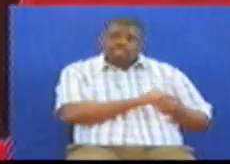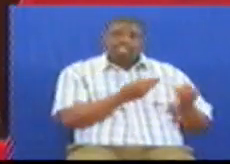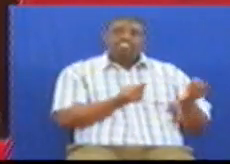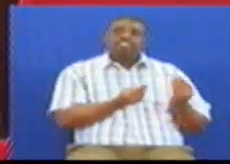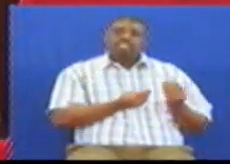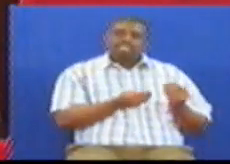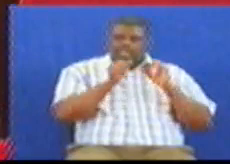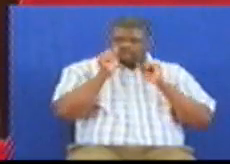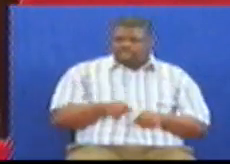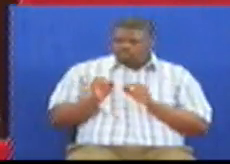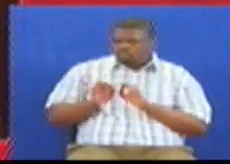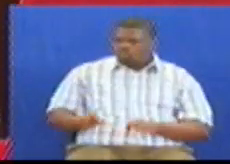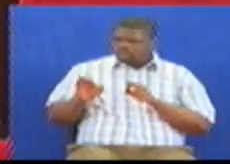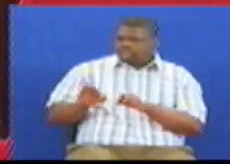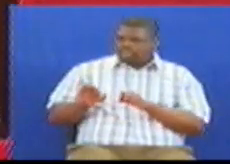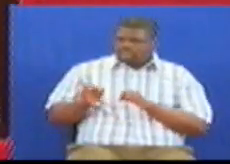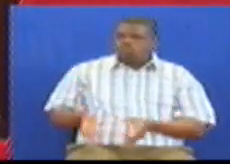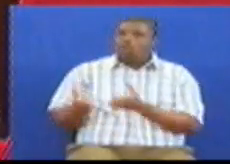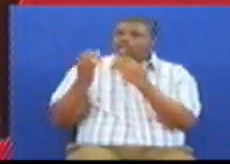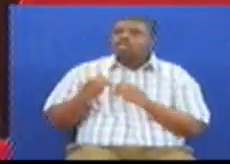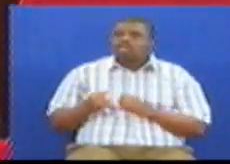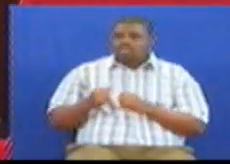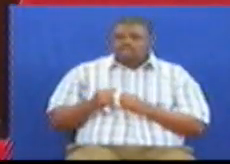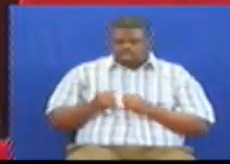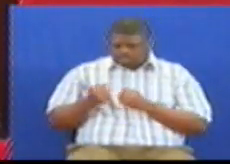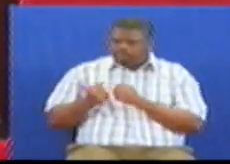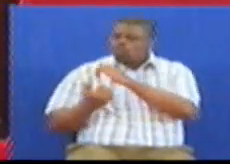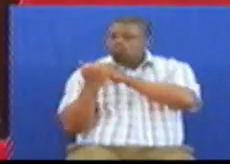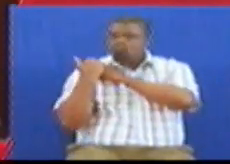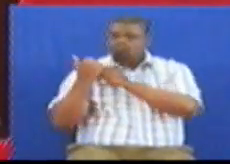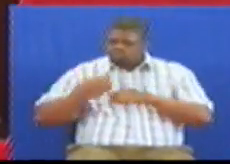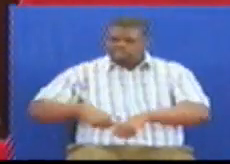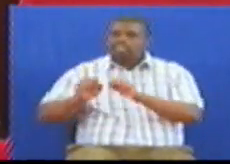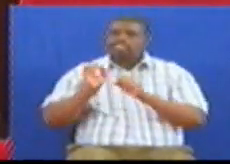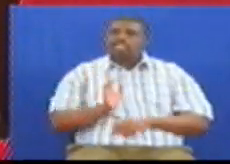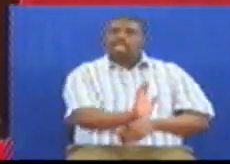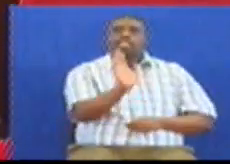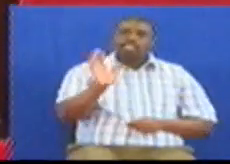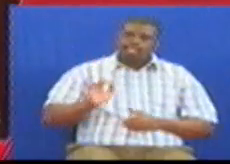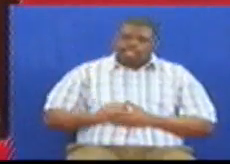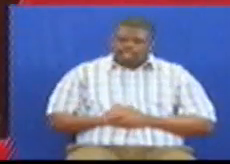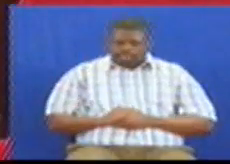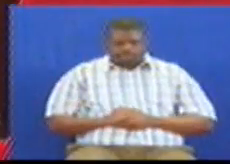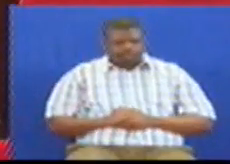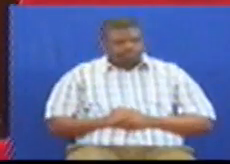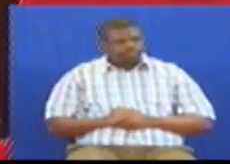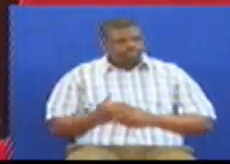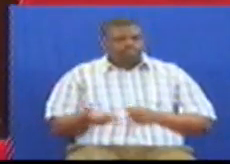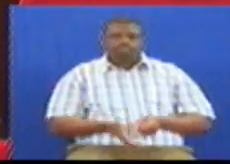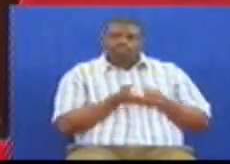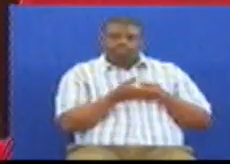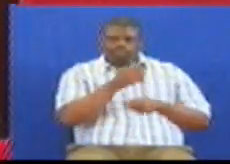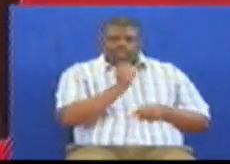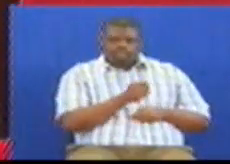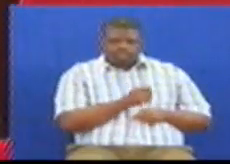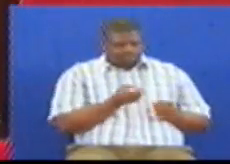hiyo lazima tuiwezeshe TARURA ili iweze kutekeleza majukumu yake ambayo tumeikabidhi. Mheshimiwa Naibu Spika, vile vile